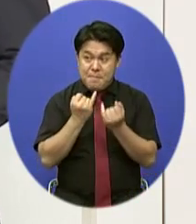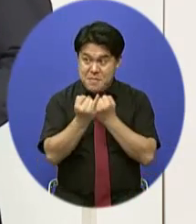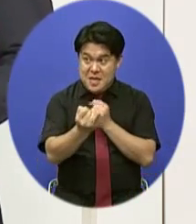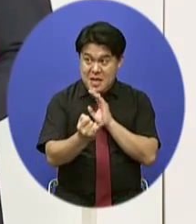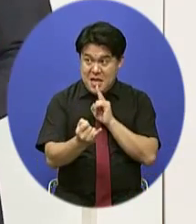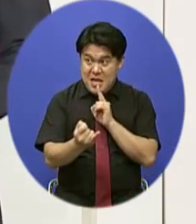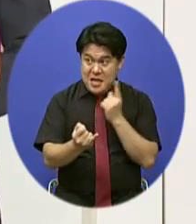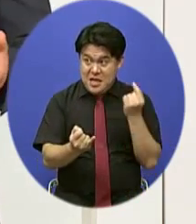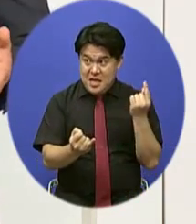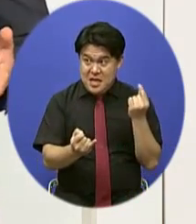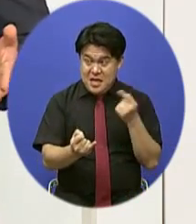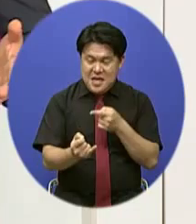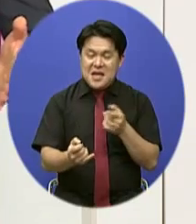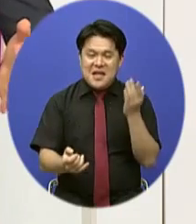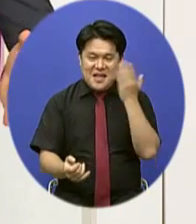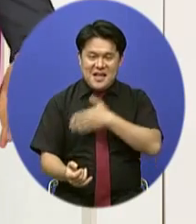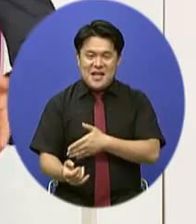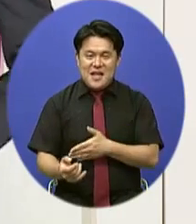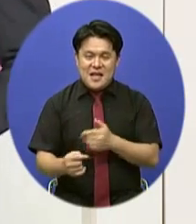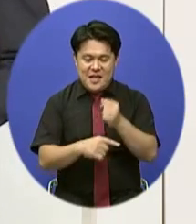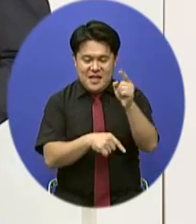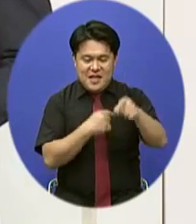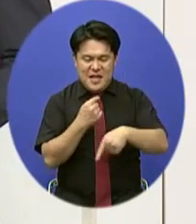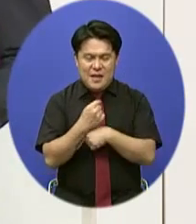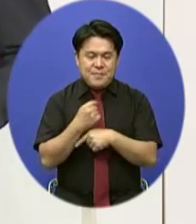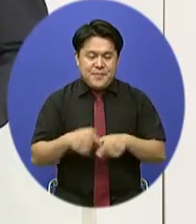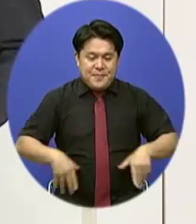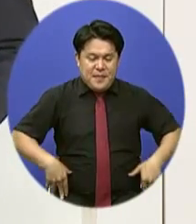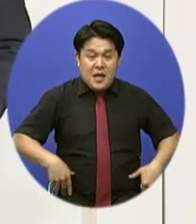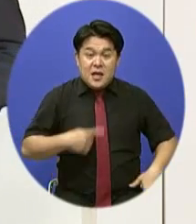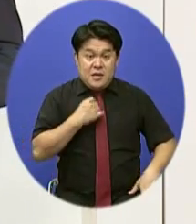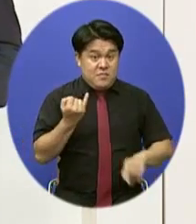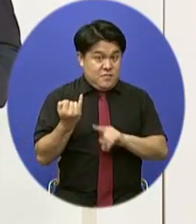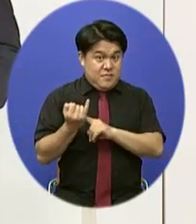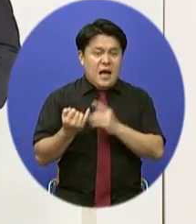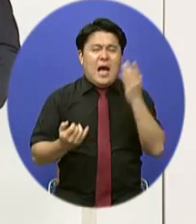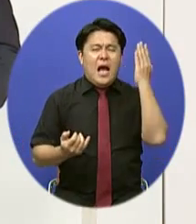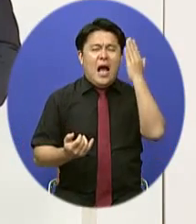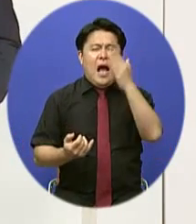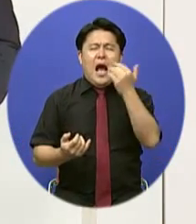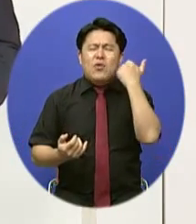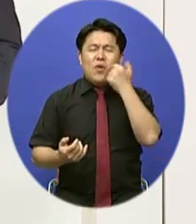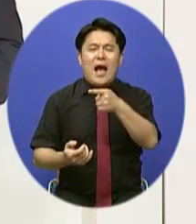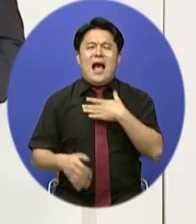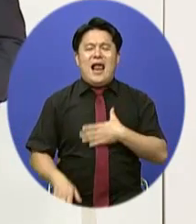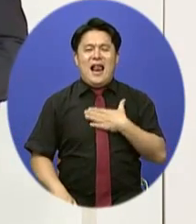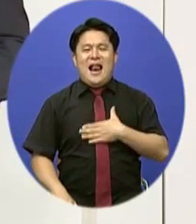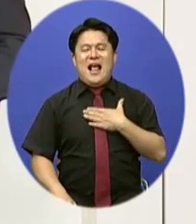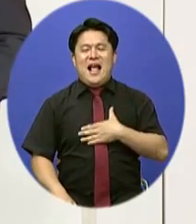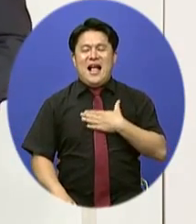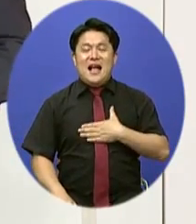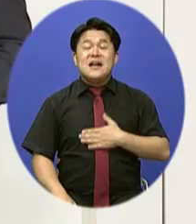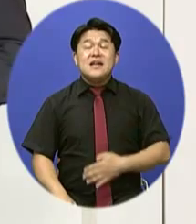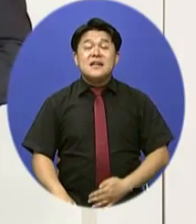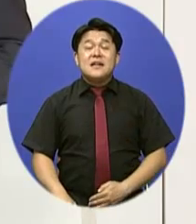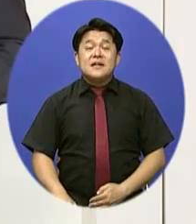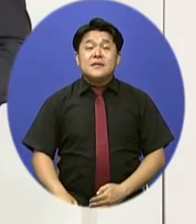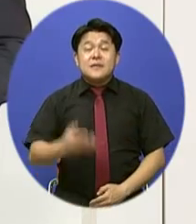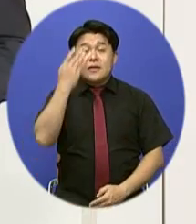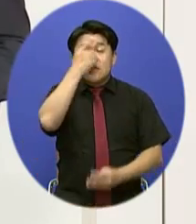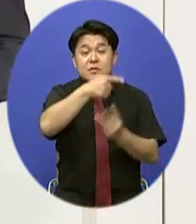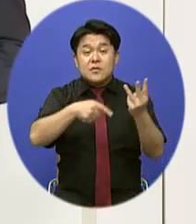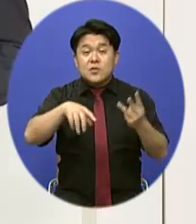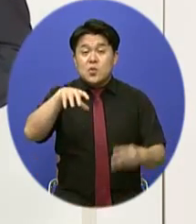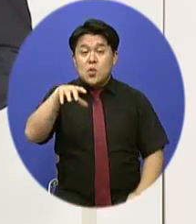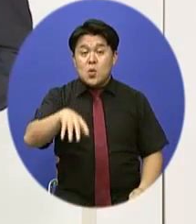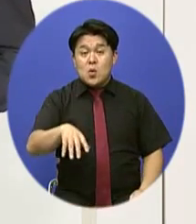예. 그리고 아, MC도 원래 한복 모델 출신이잖아요. 그래요. 네. 아, 예. 네, 네. 그렇군요. 청주에서는